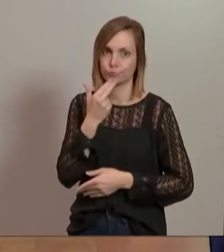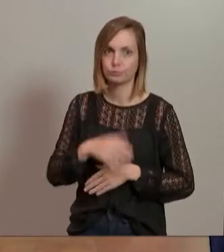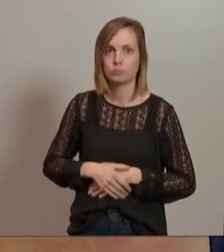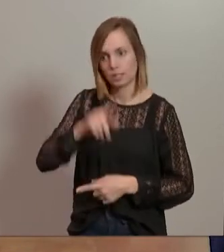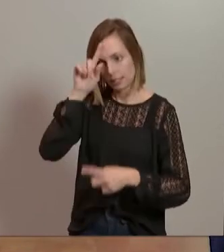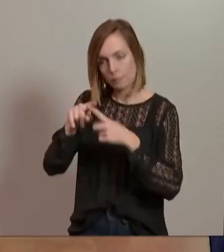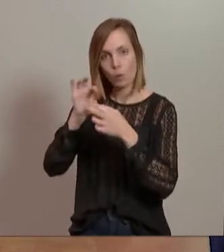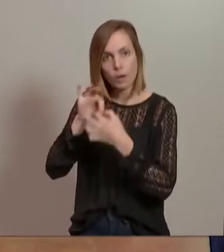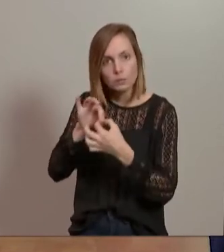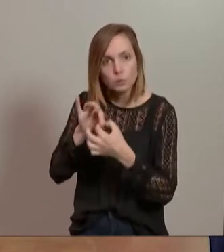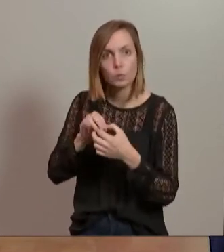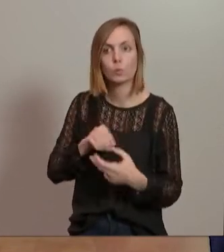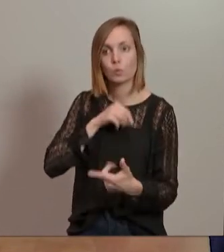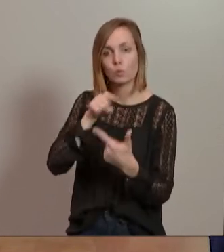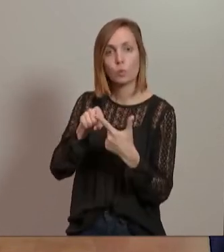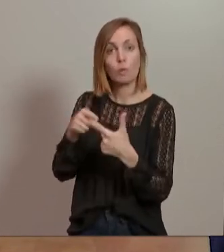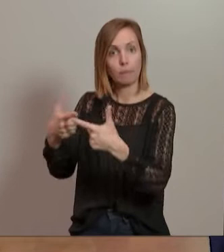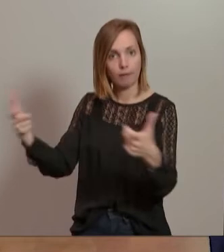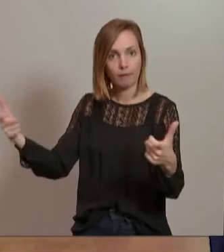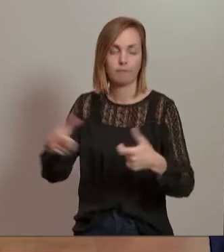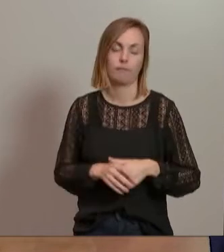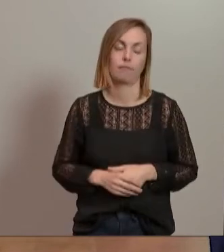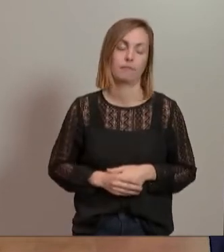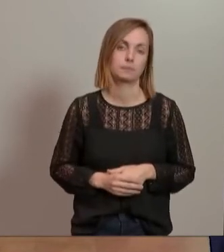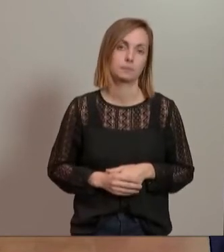plan relationnel qu'au plan des équipements.